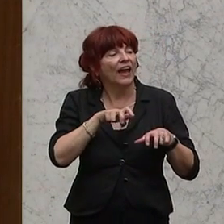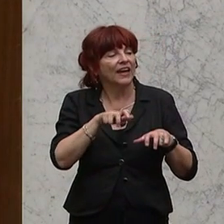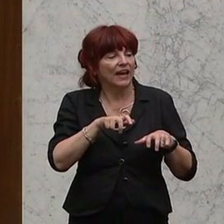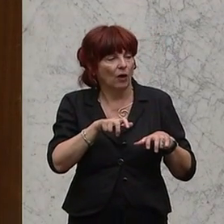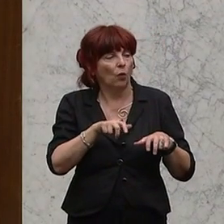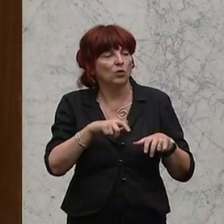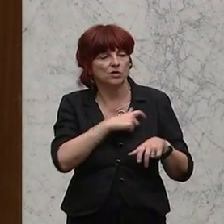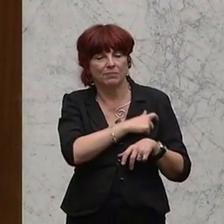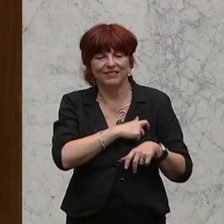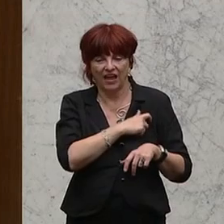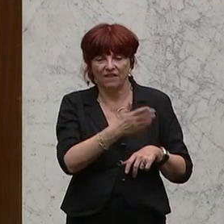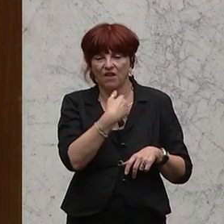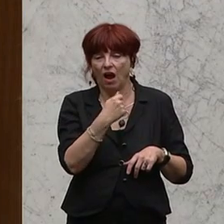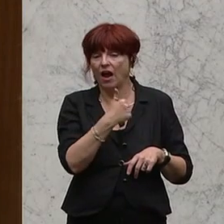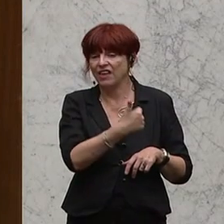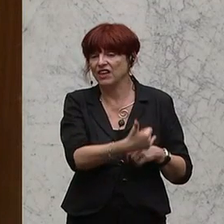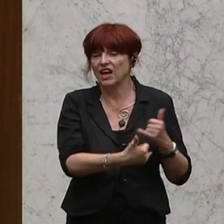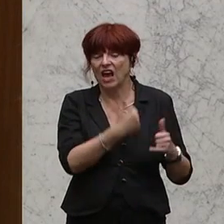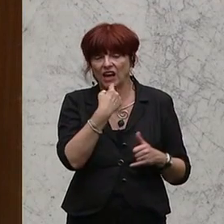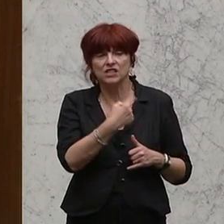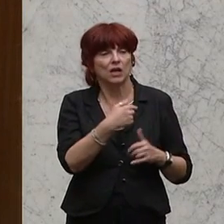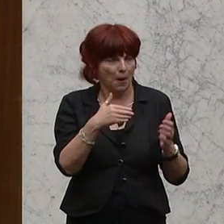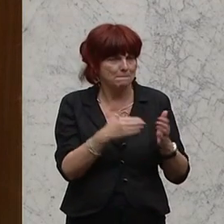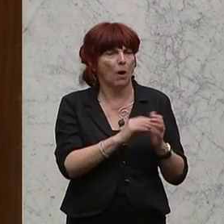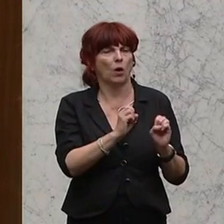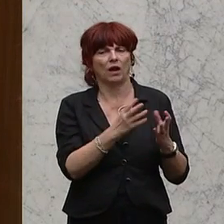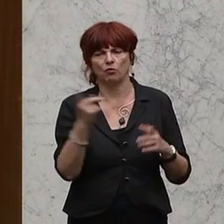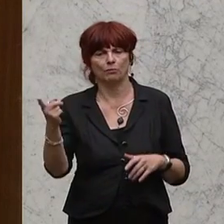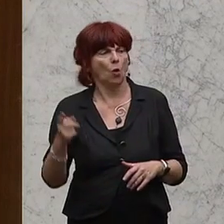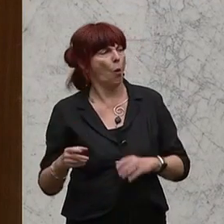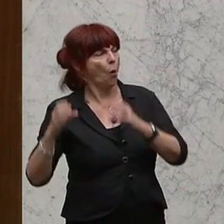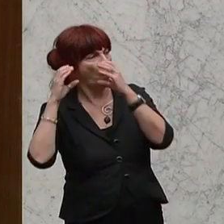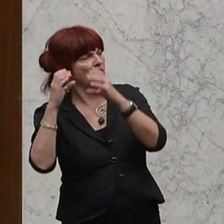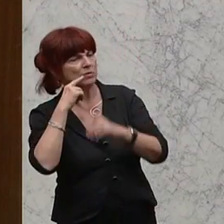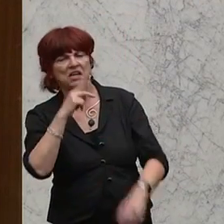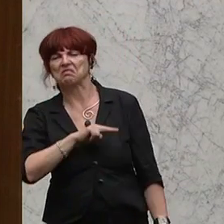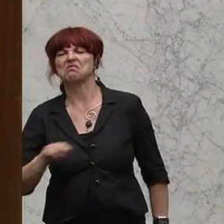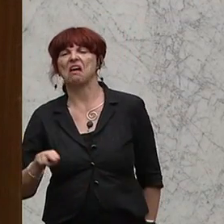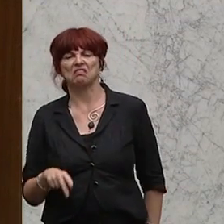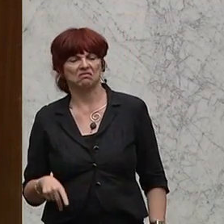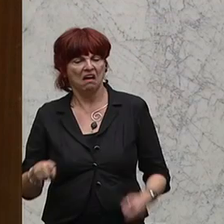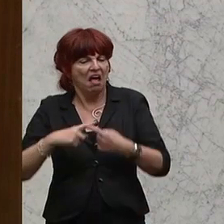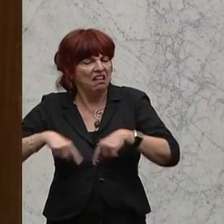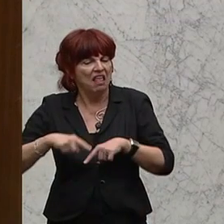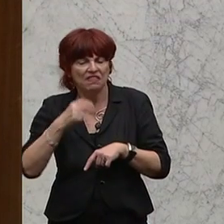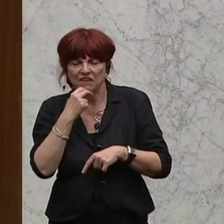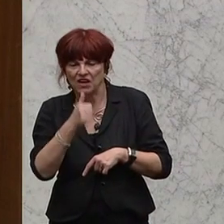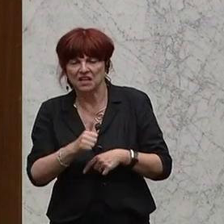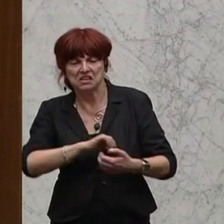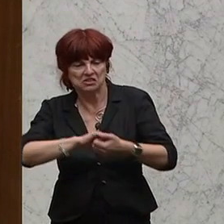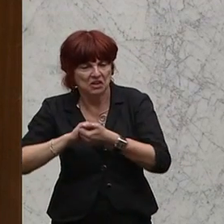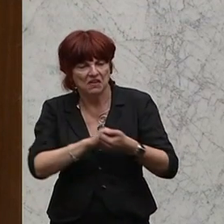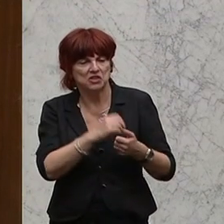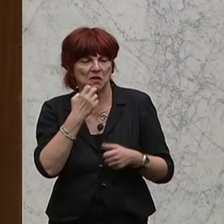vor einigen Jahren, wir brauchen eine Reform. Was sagt die ÖVP? Nein. Warum? Weil das die Länder nicht wollen, weil das die Gewerkschaft nicht